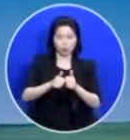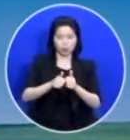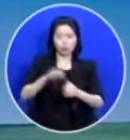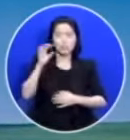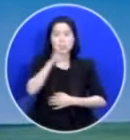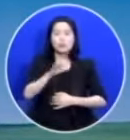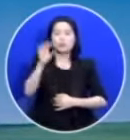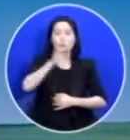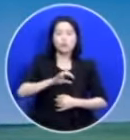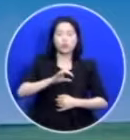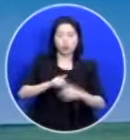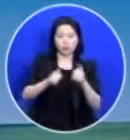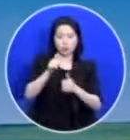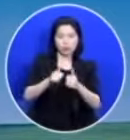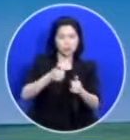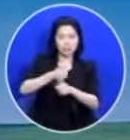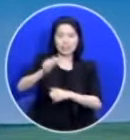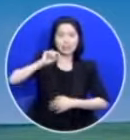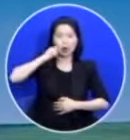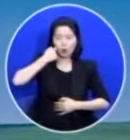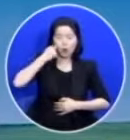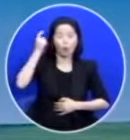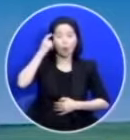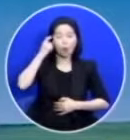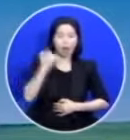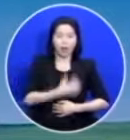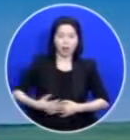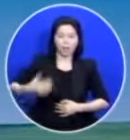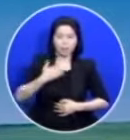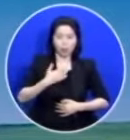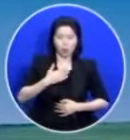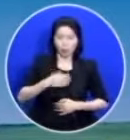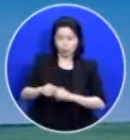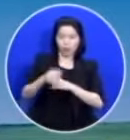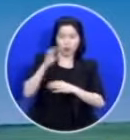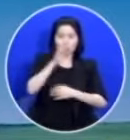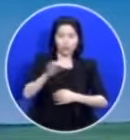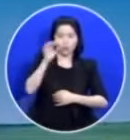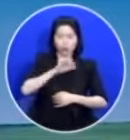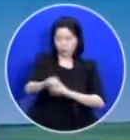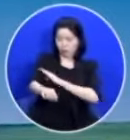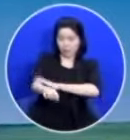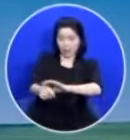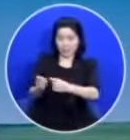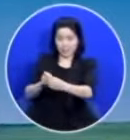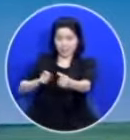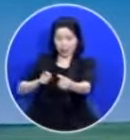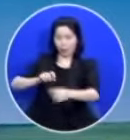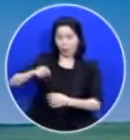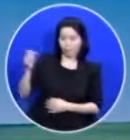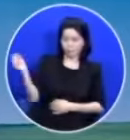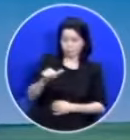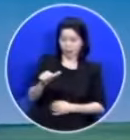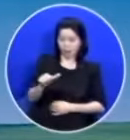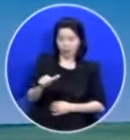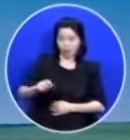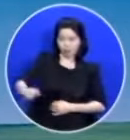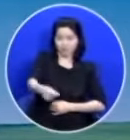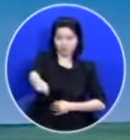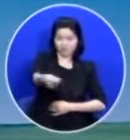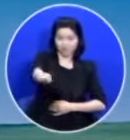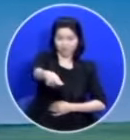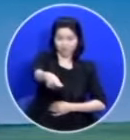없대요 왜냐하면 신체적인 조건이 유럽 선수들은 팔이 길고 빠르답니다 그래서 펜싱에